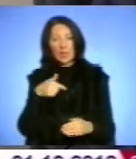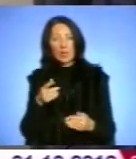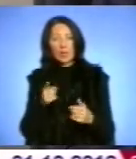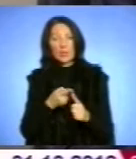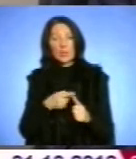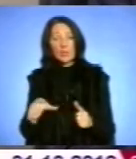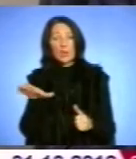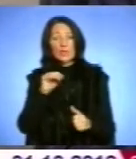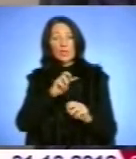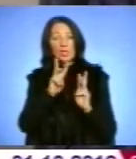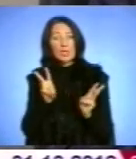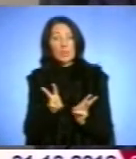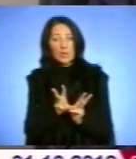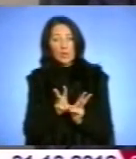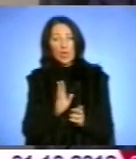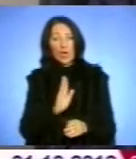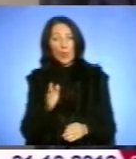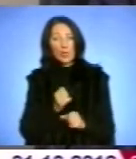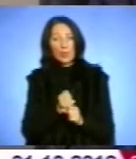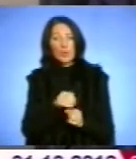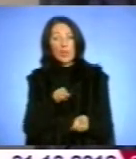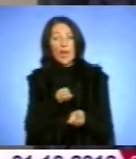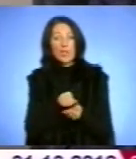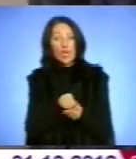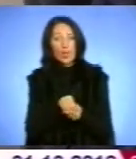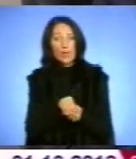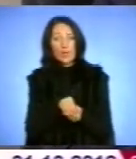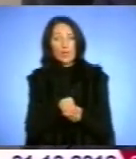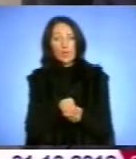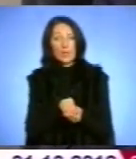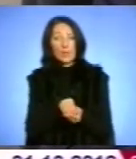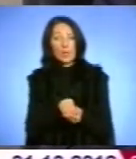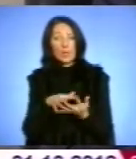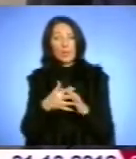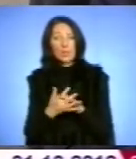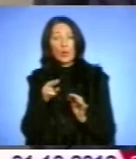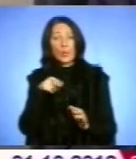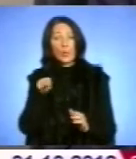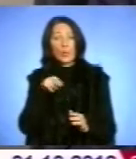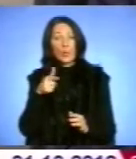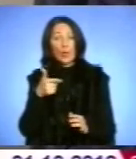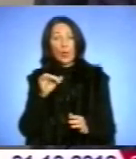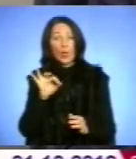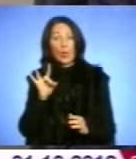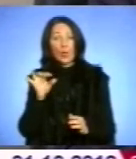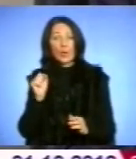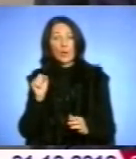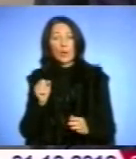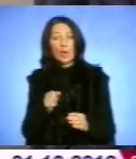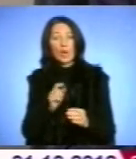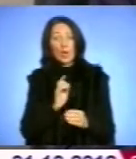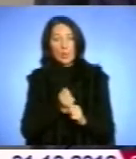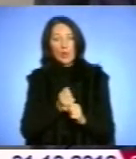Святих, буде працювати до кладовища в селі Підгородні 11, 27,